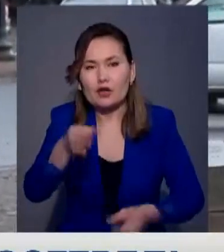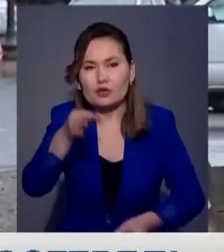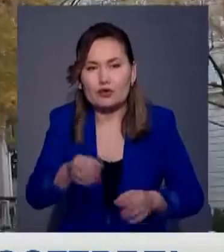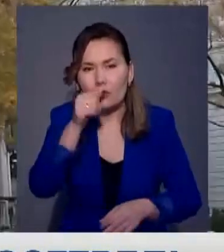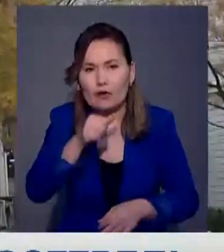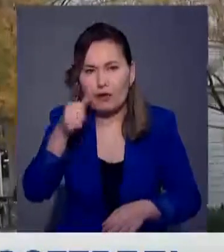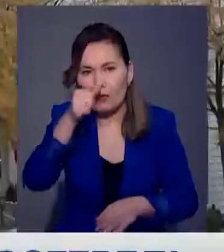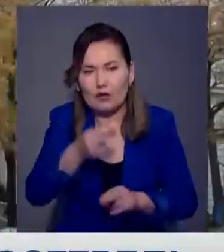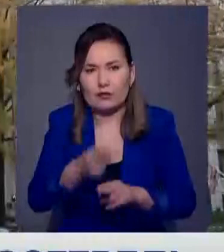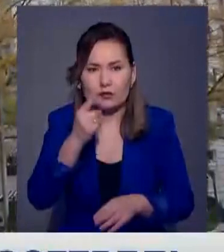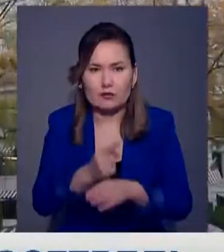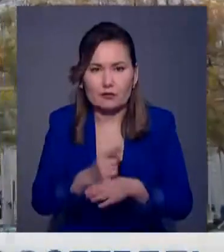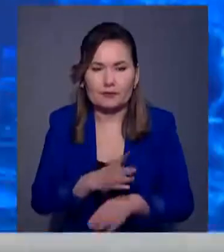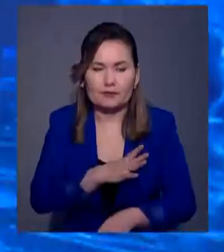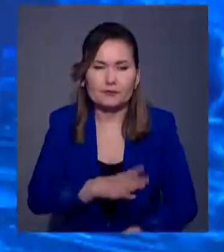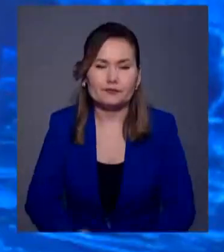оларға тыйым салған.